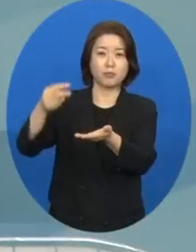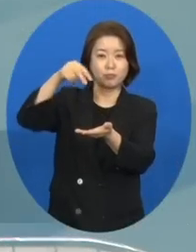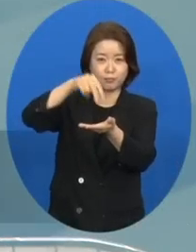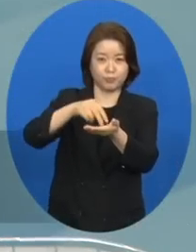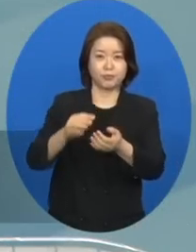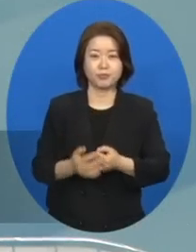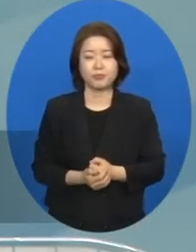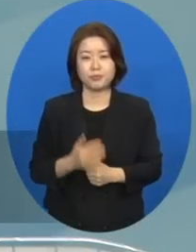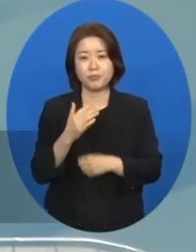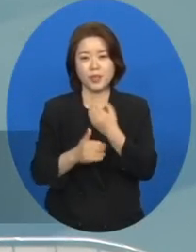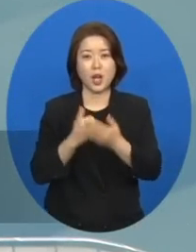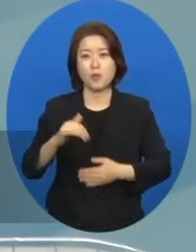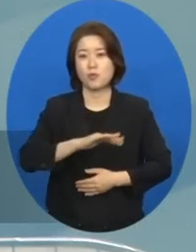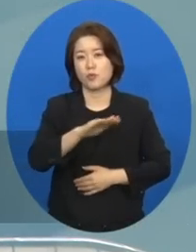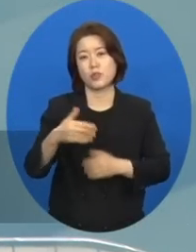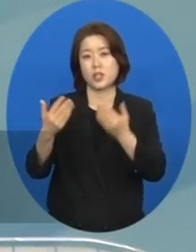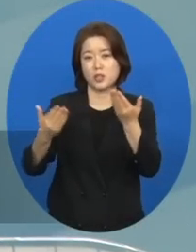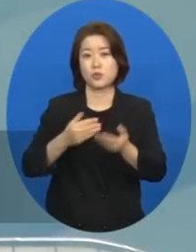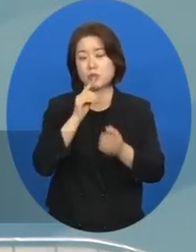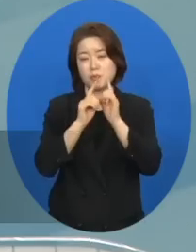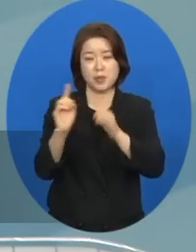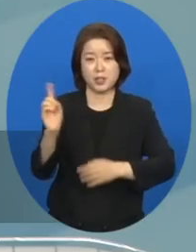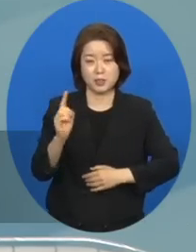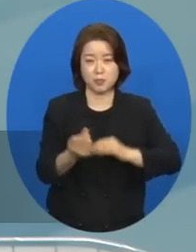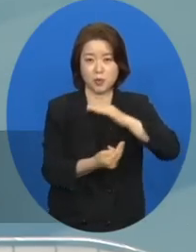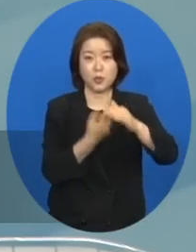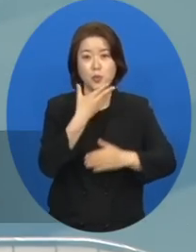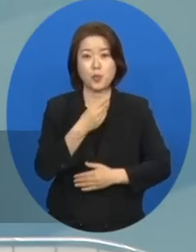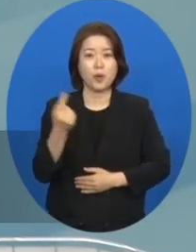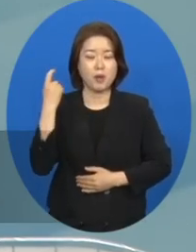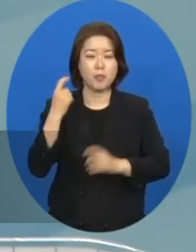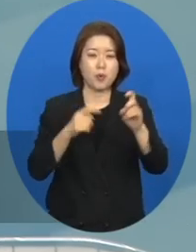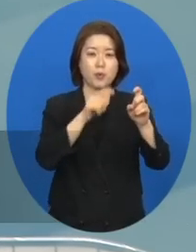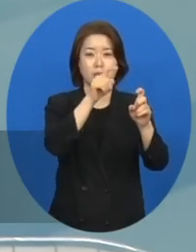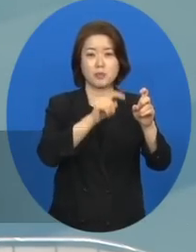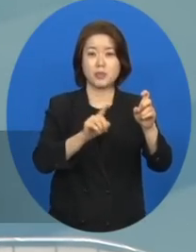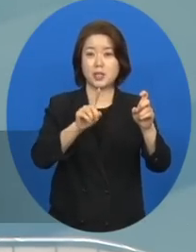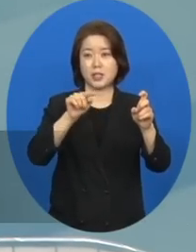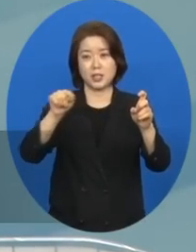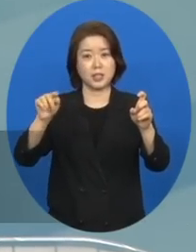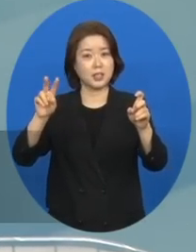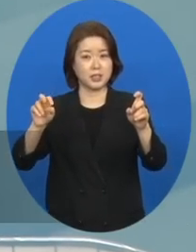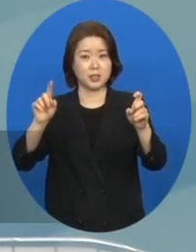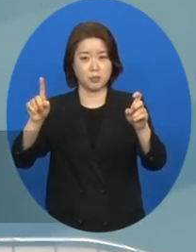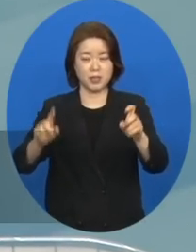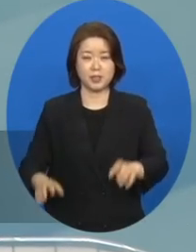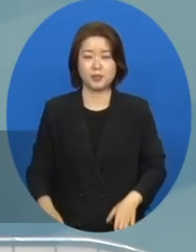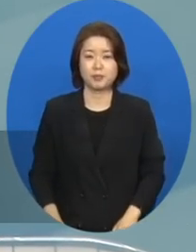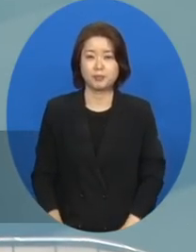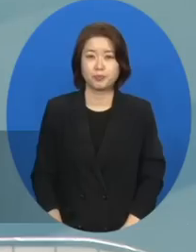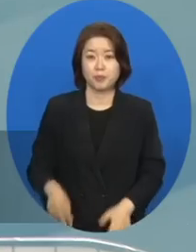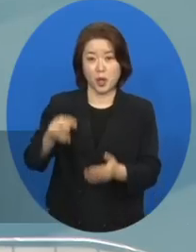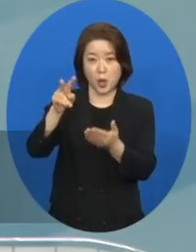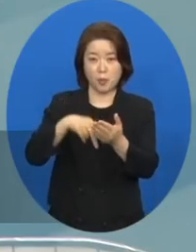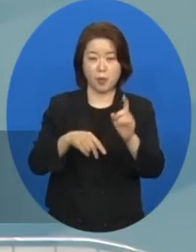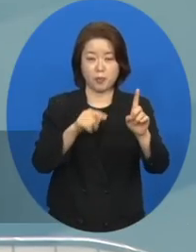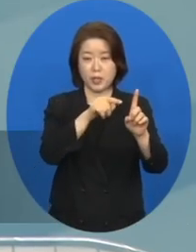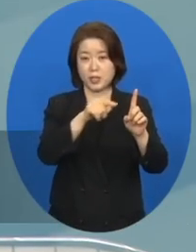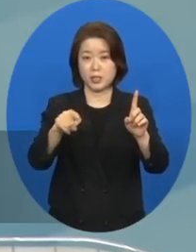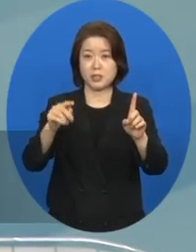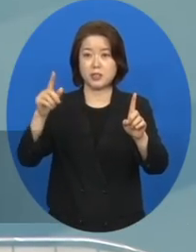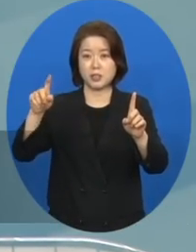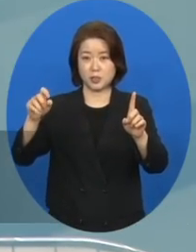오늘 하나님께서 우리에게 주신 말씀은 요한복음 10장 1절에서 21절 말씀 입니다 봉독 은 1절에서